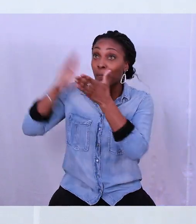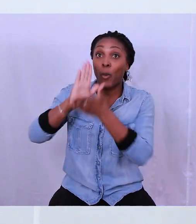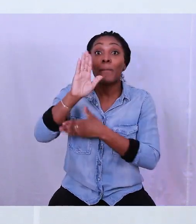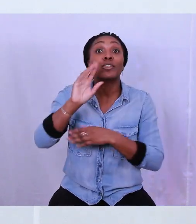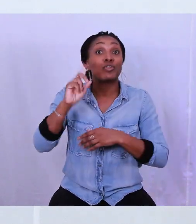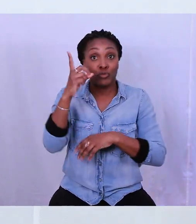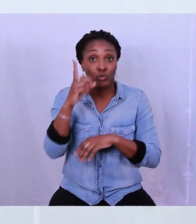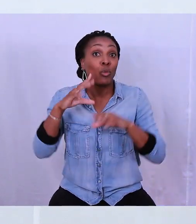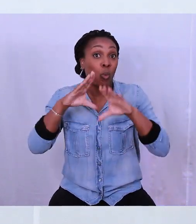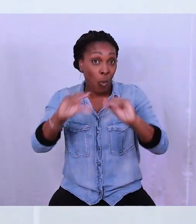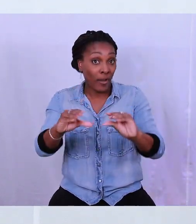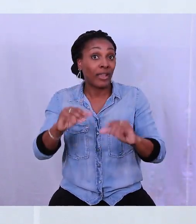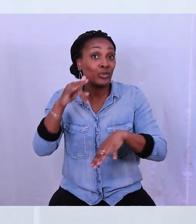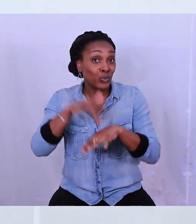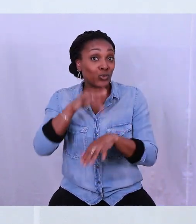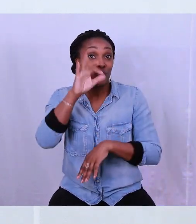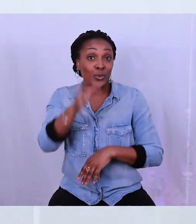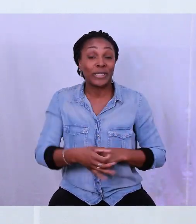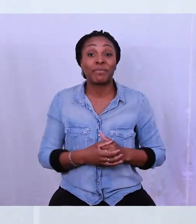été effective.